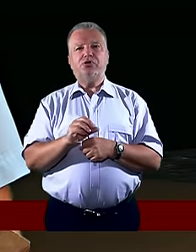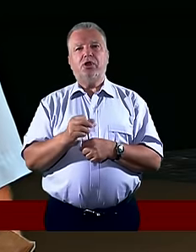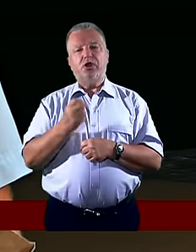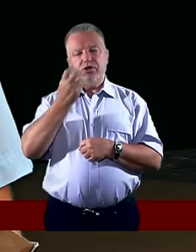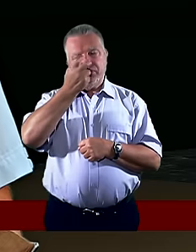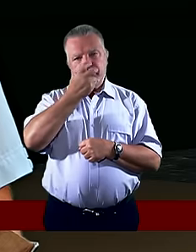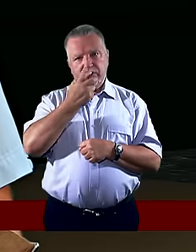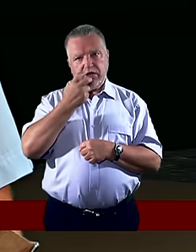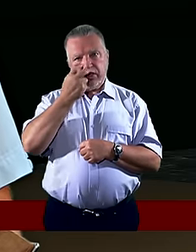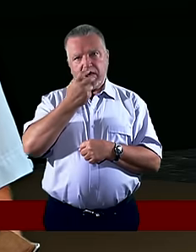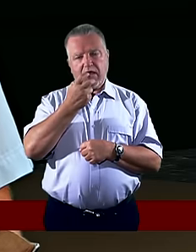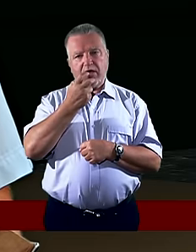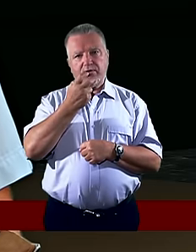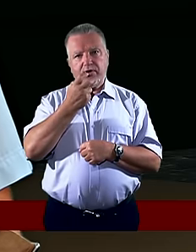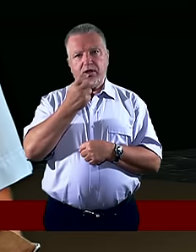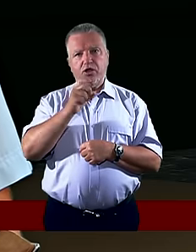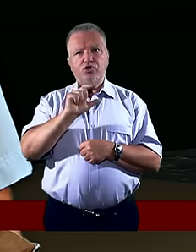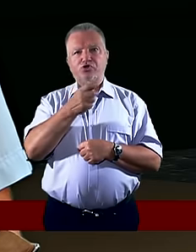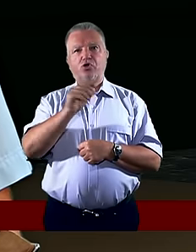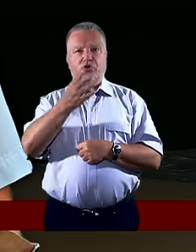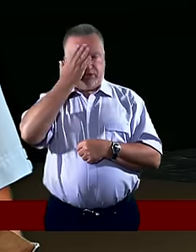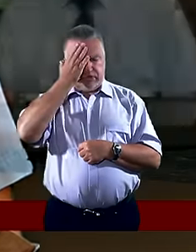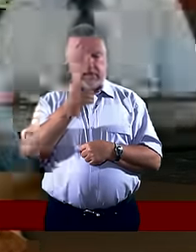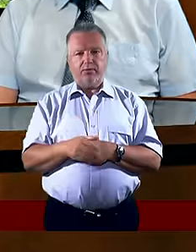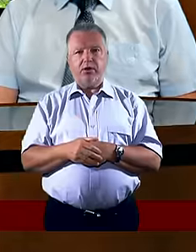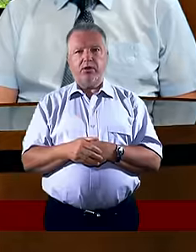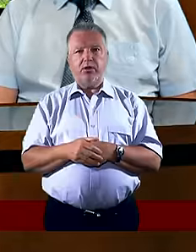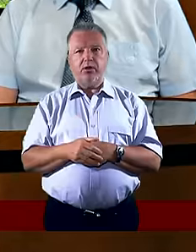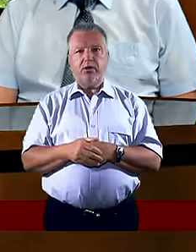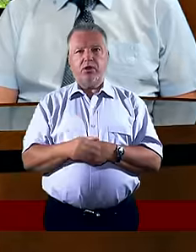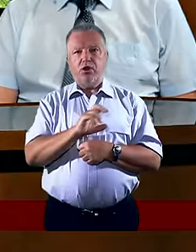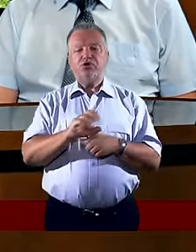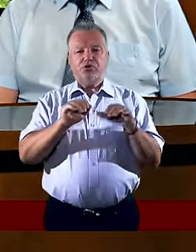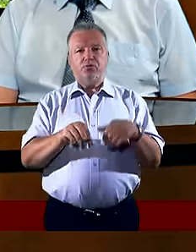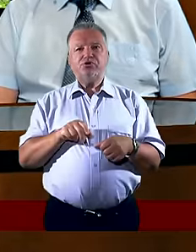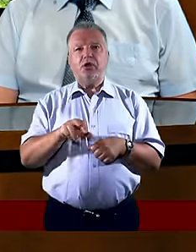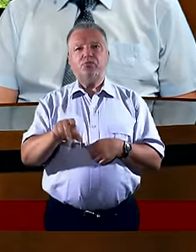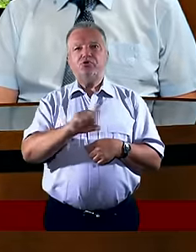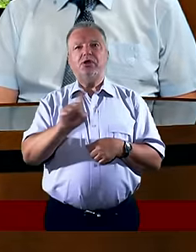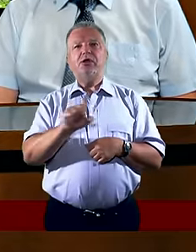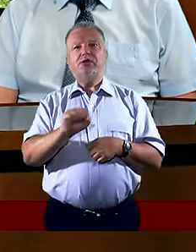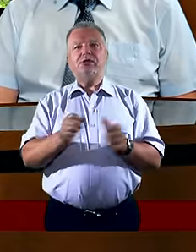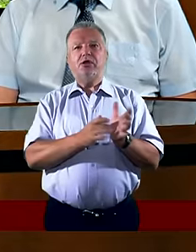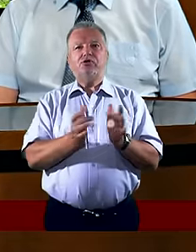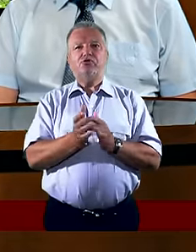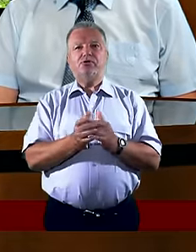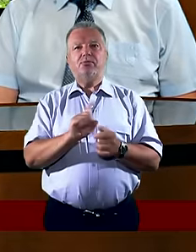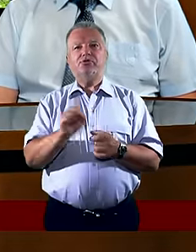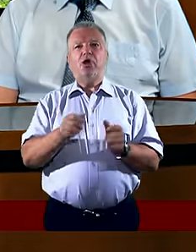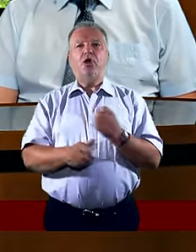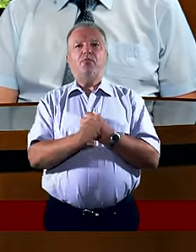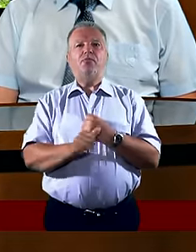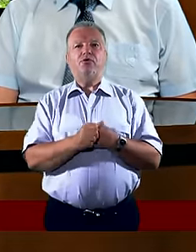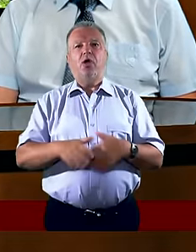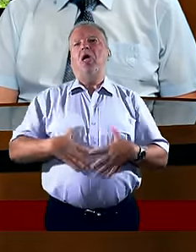atrakcyjne, czego nie znamy. Czy można, słuchajcie, pójść za Jezusem z powodów czysto emocjonalnych? Coś